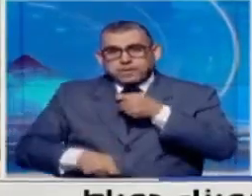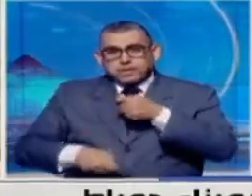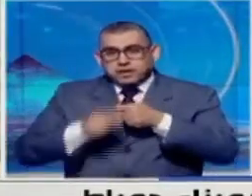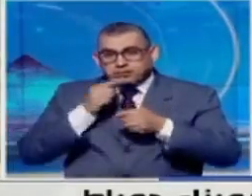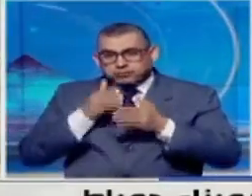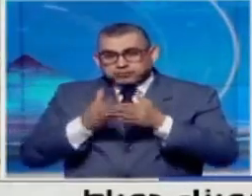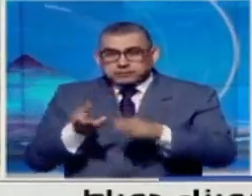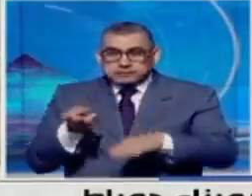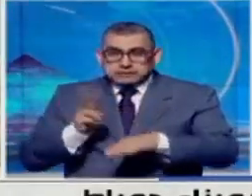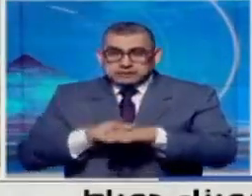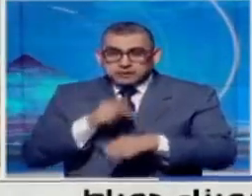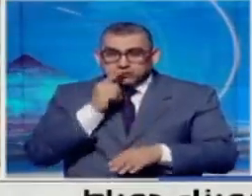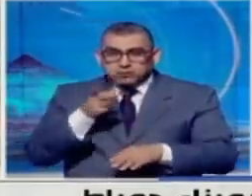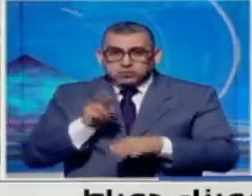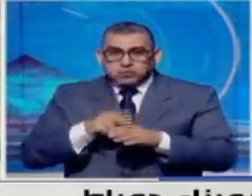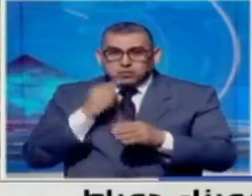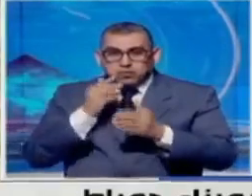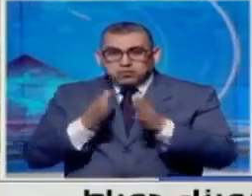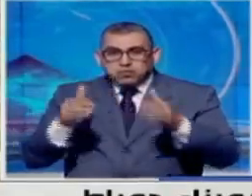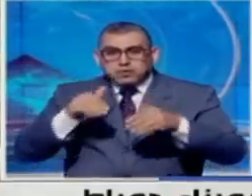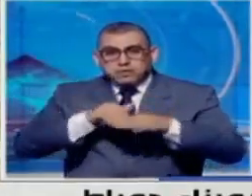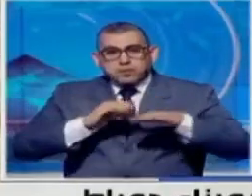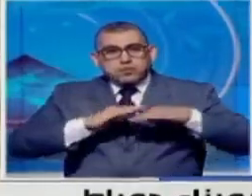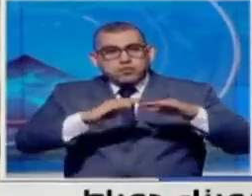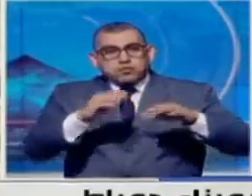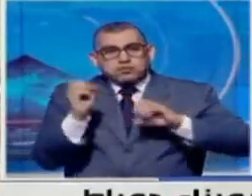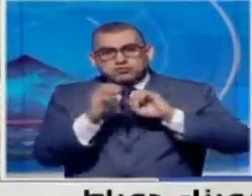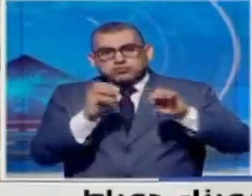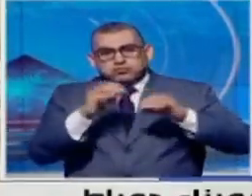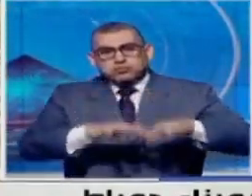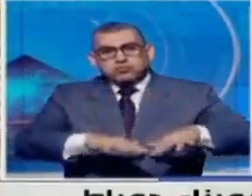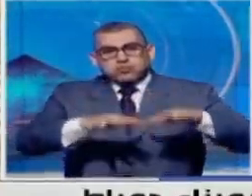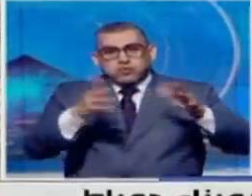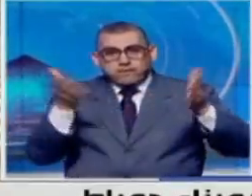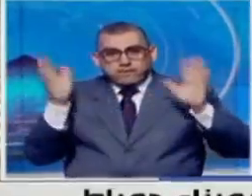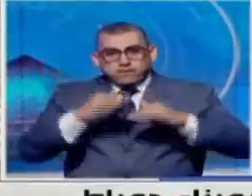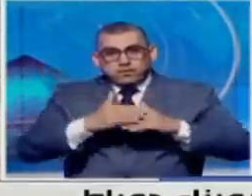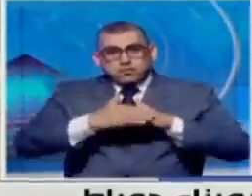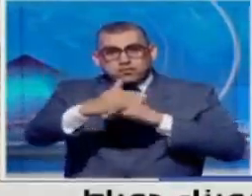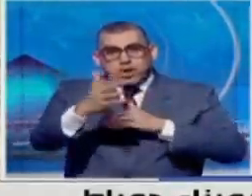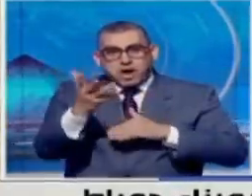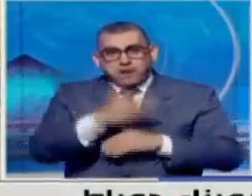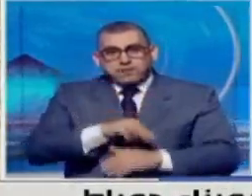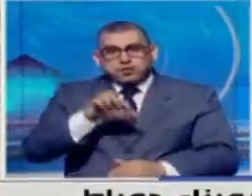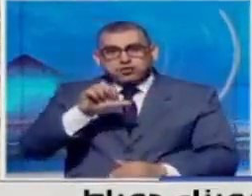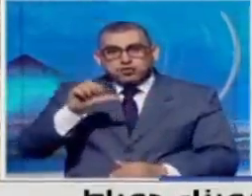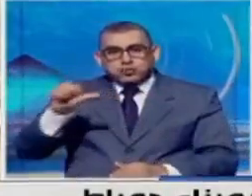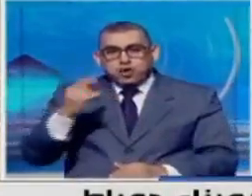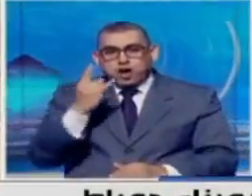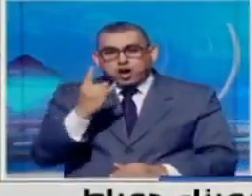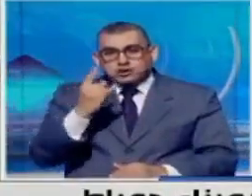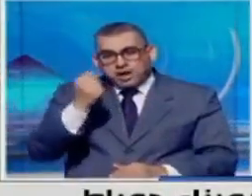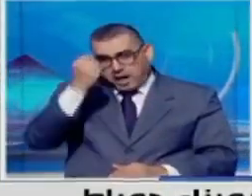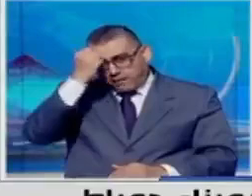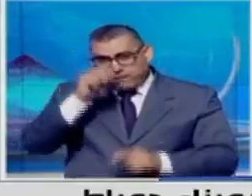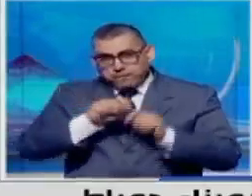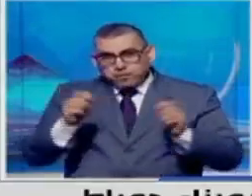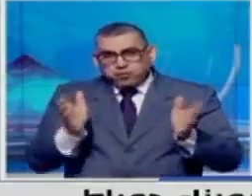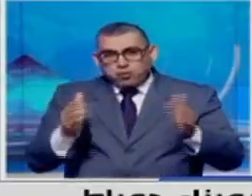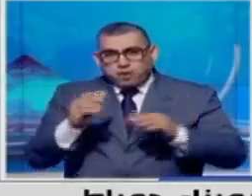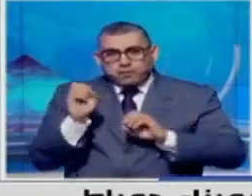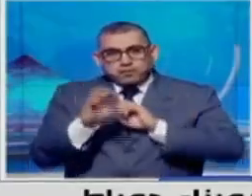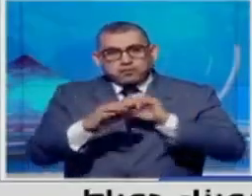اضافه الى صحه تخزين ودعم اللوجسي خلفيه على مساحه 910 الف متر